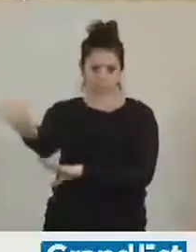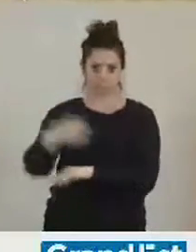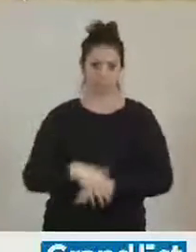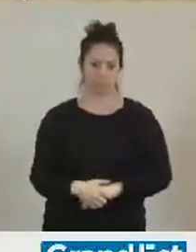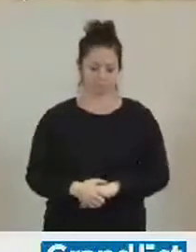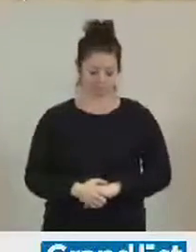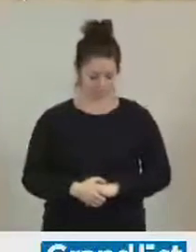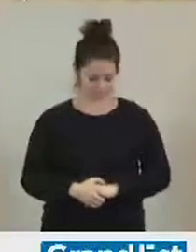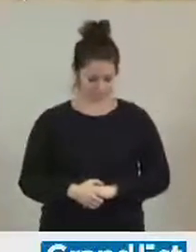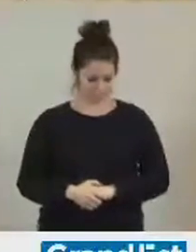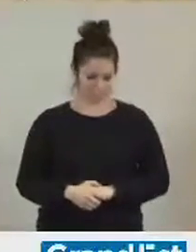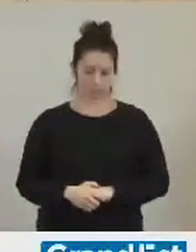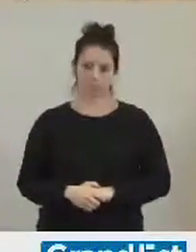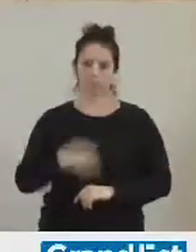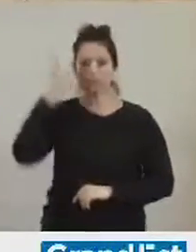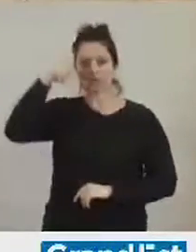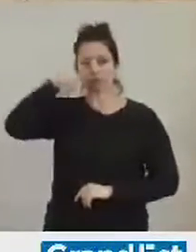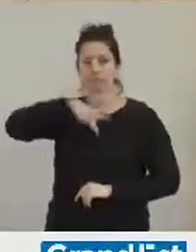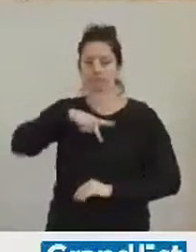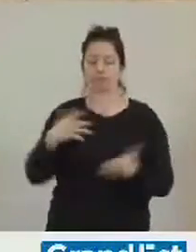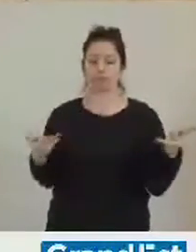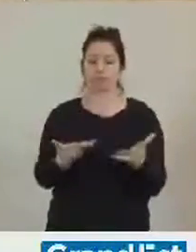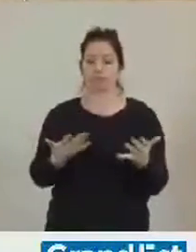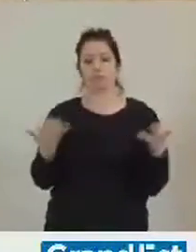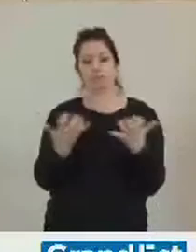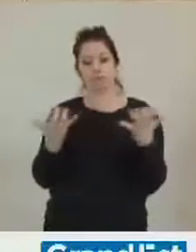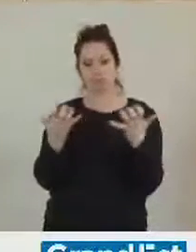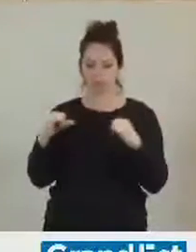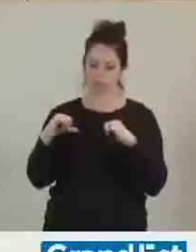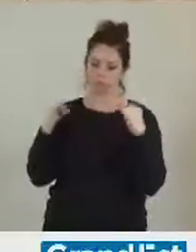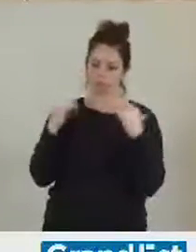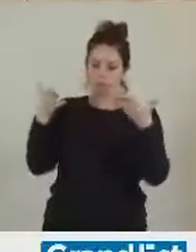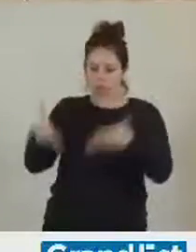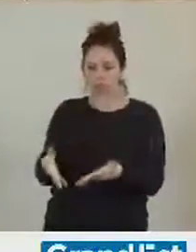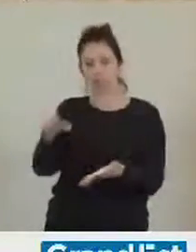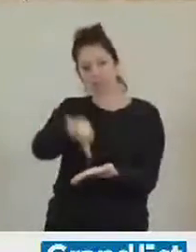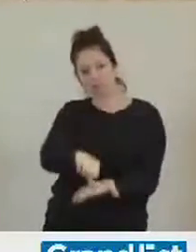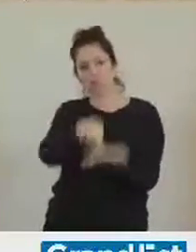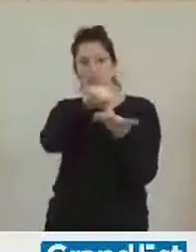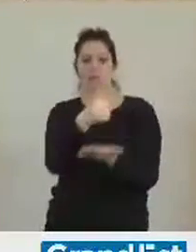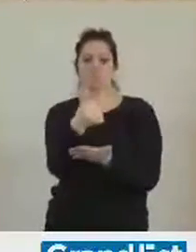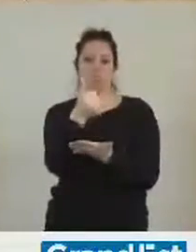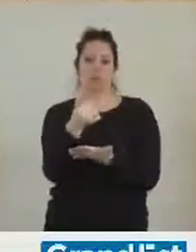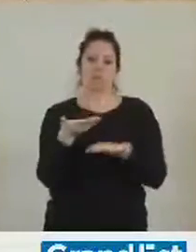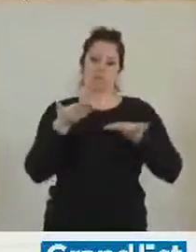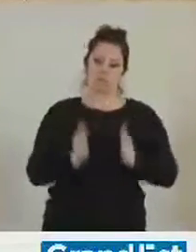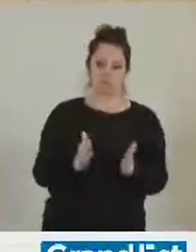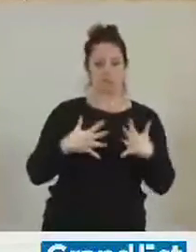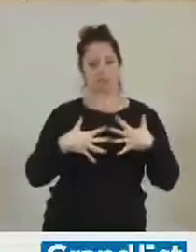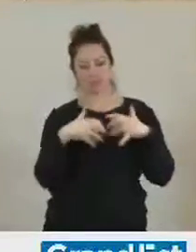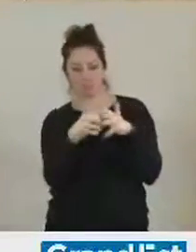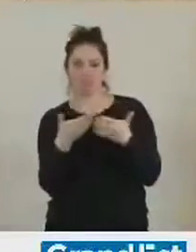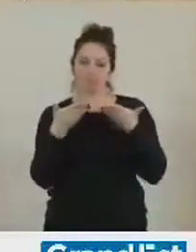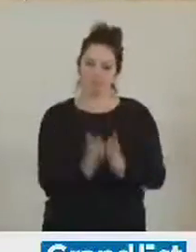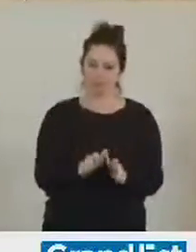la nôtre dans cette stratégie, c'est placer bien évidemment le jeune au cœur des décisions et des dispositifs, tout en étant capable